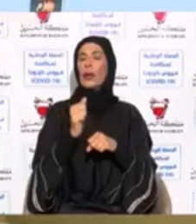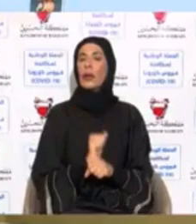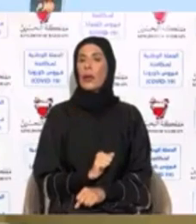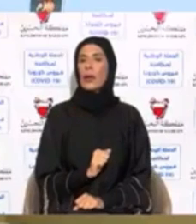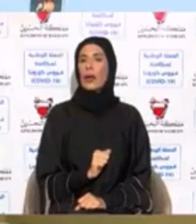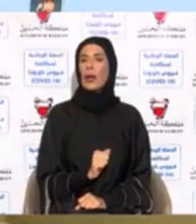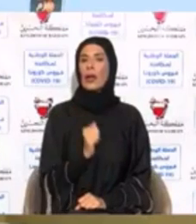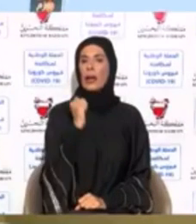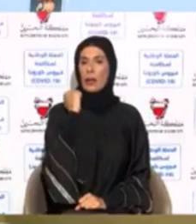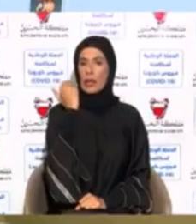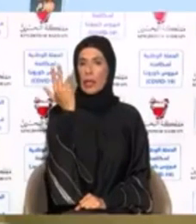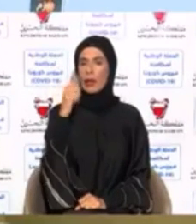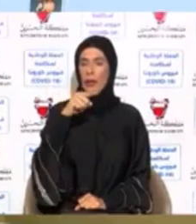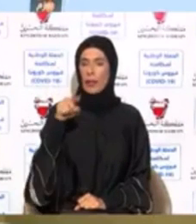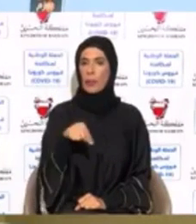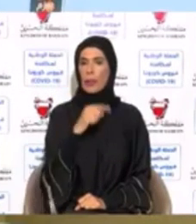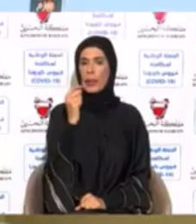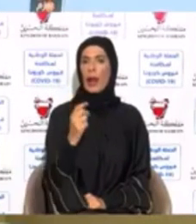بلغت